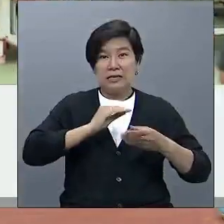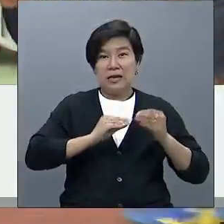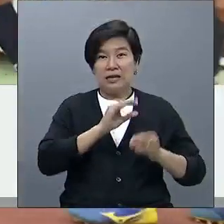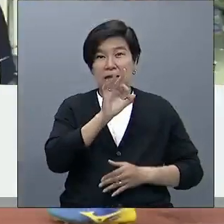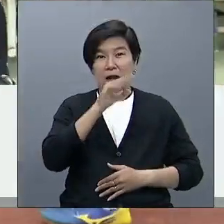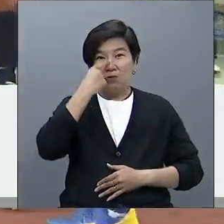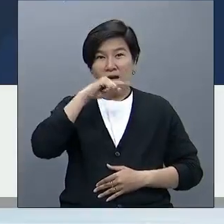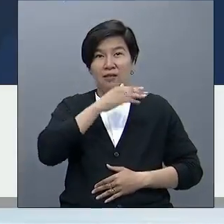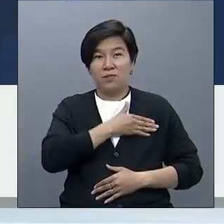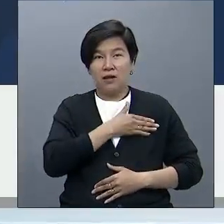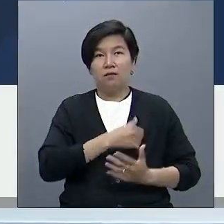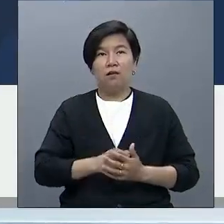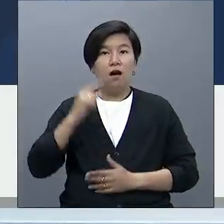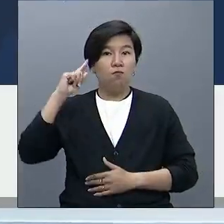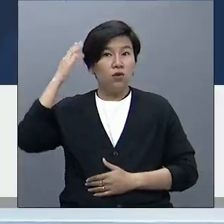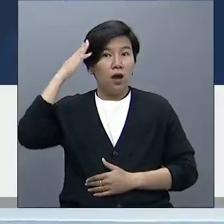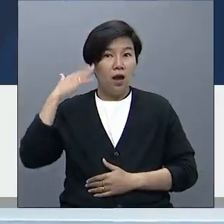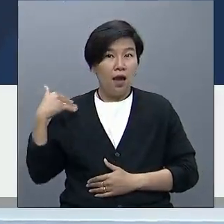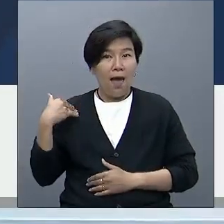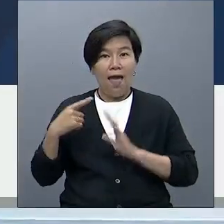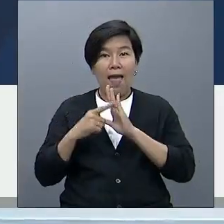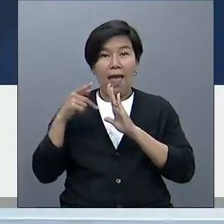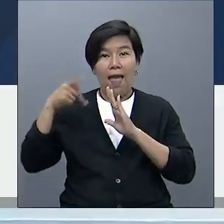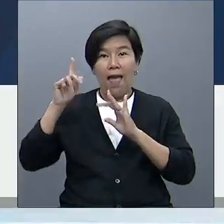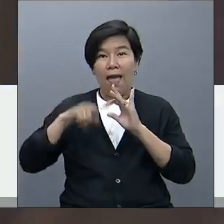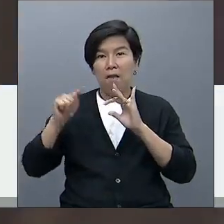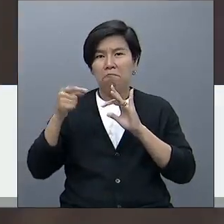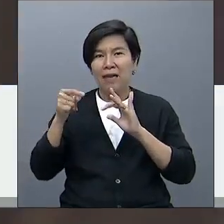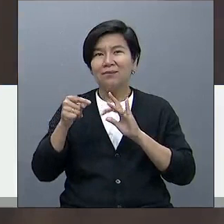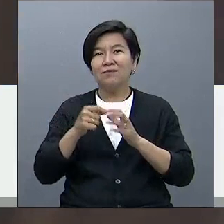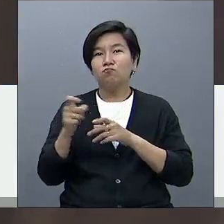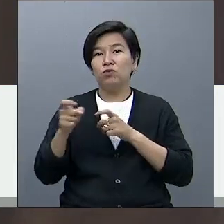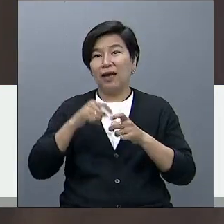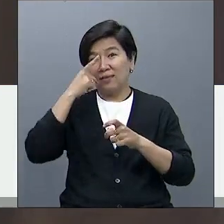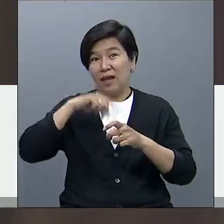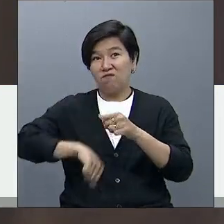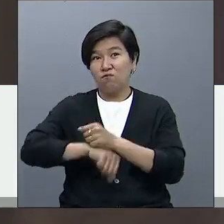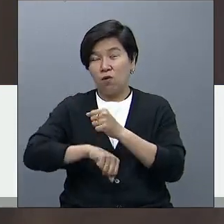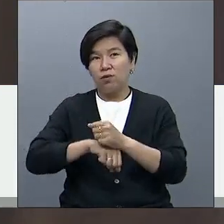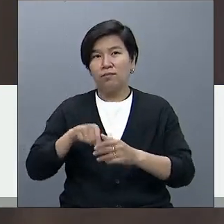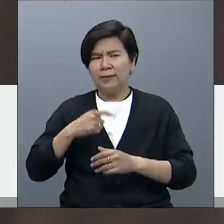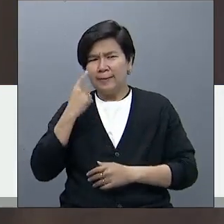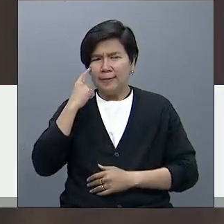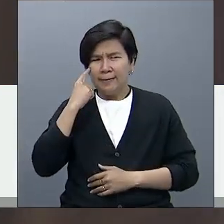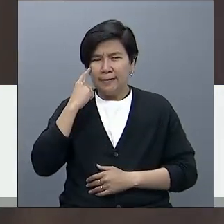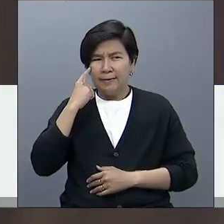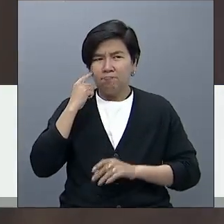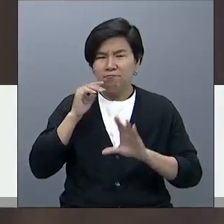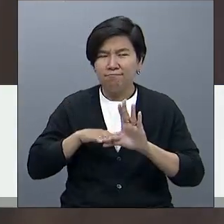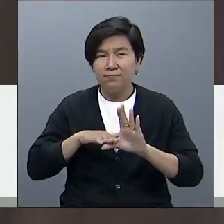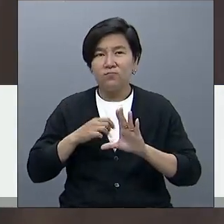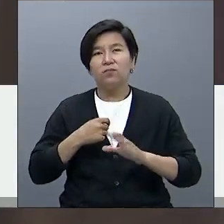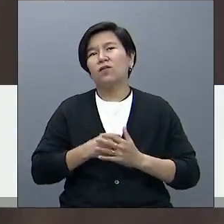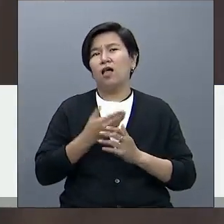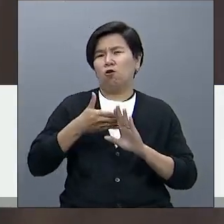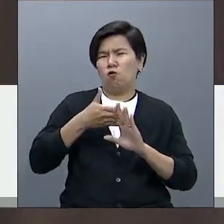ระแสข่าวว่ามาดามแป้งกำลังตัดสินใจค่ะล่าสุดมาดามแป้งพูดในไลฟ์สดของตัวเองว่าก่อนหน้านี้ยอมรับว่าชั่ง